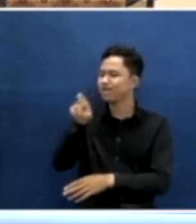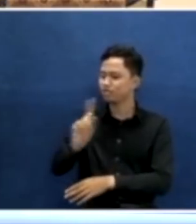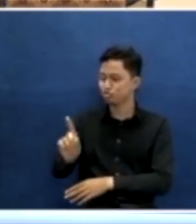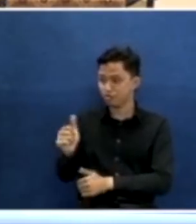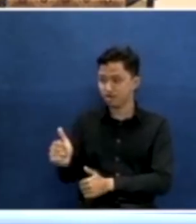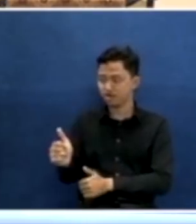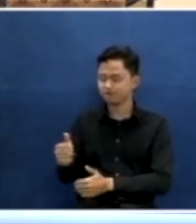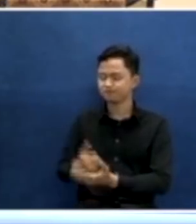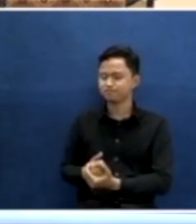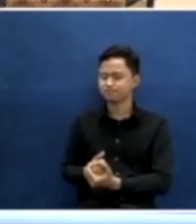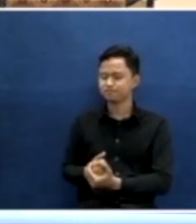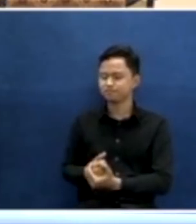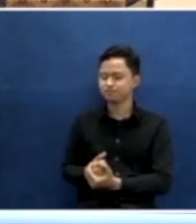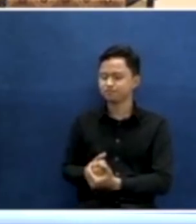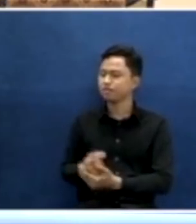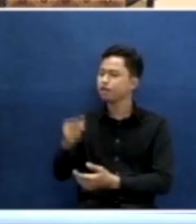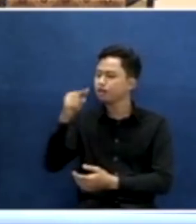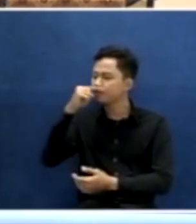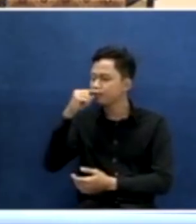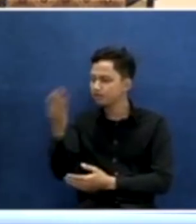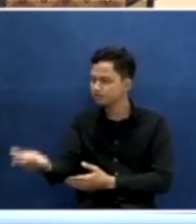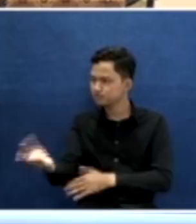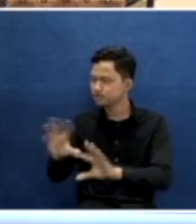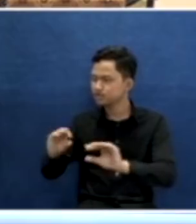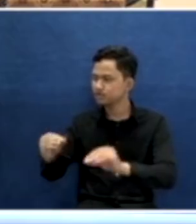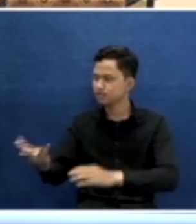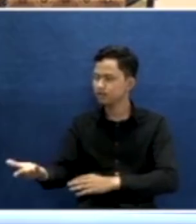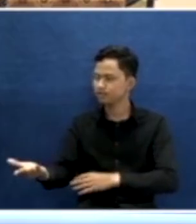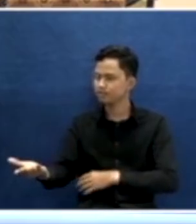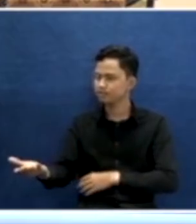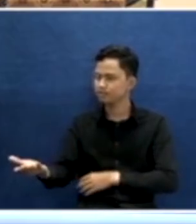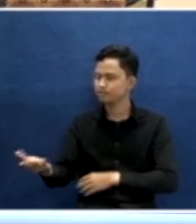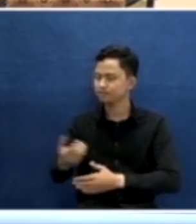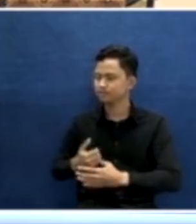ustad Hai profesinya Bapak apa kalau Boleh saya tahu